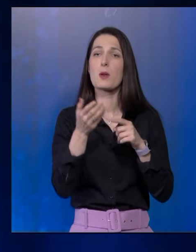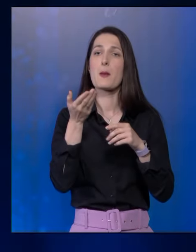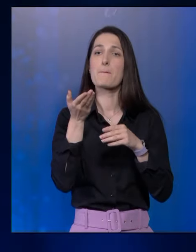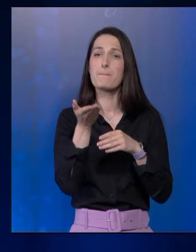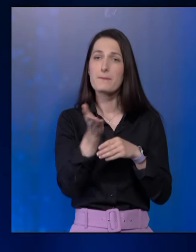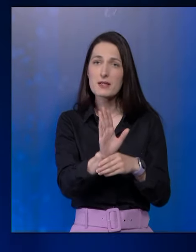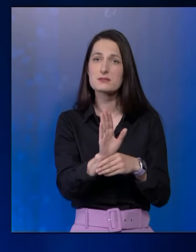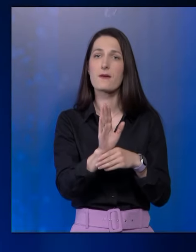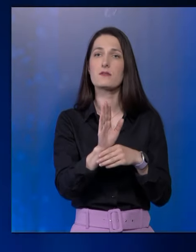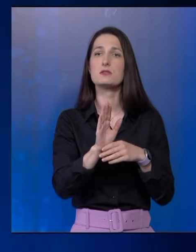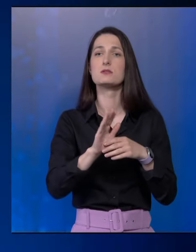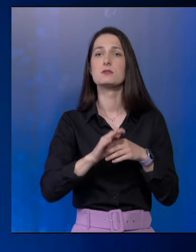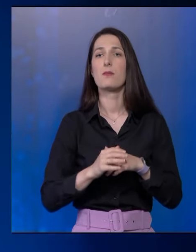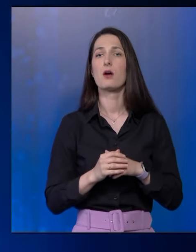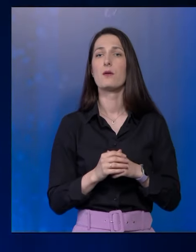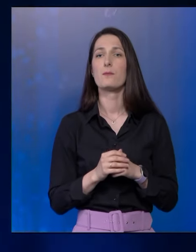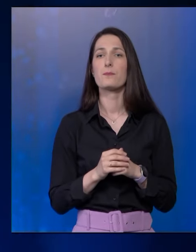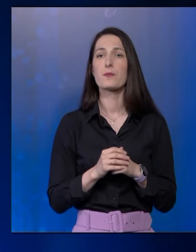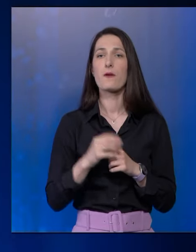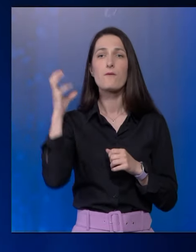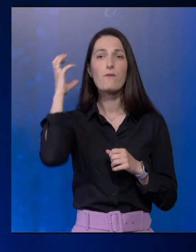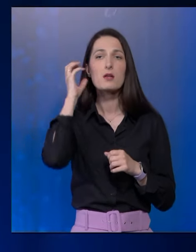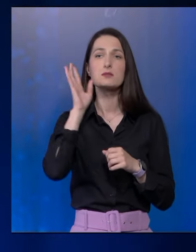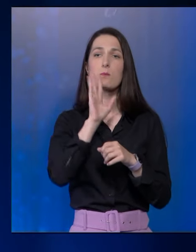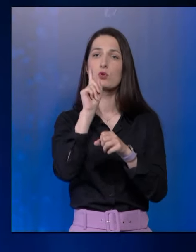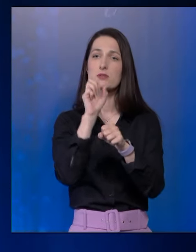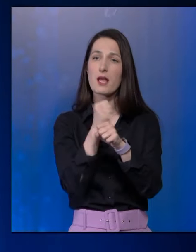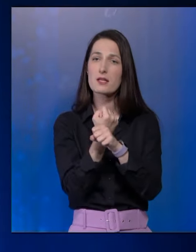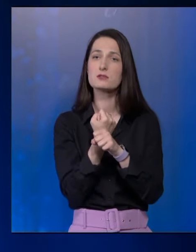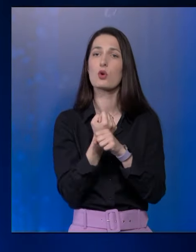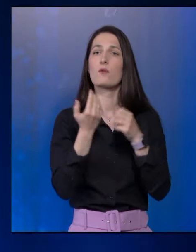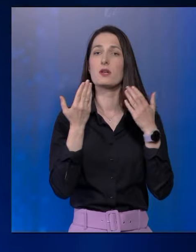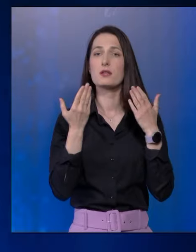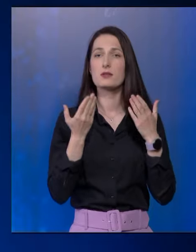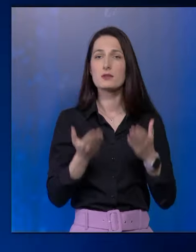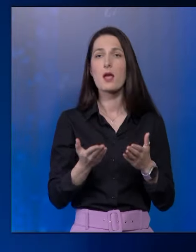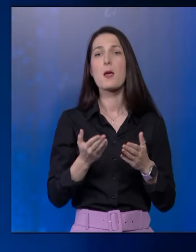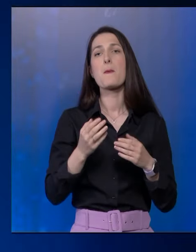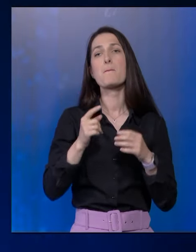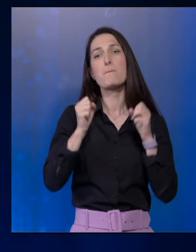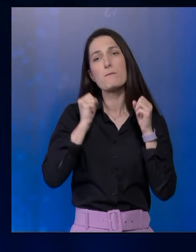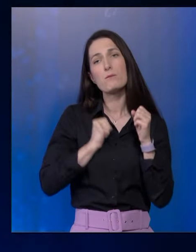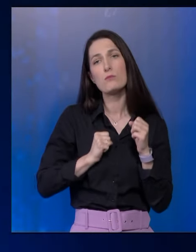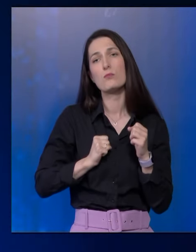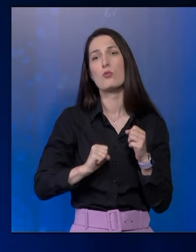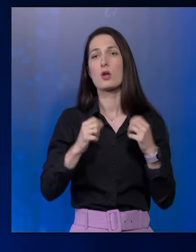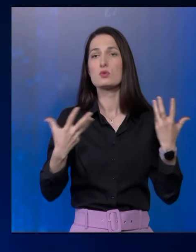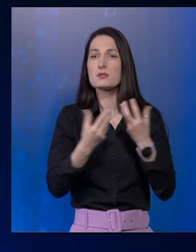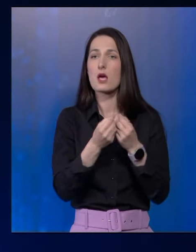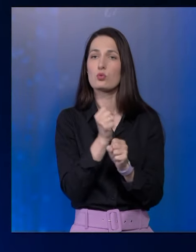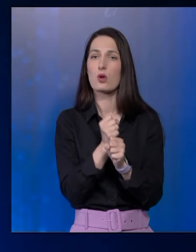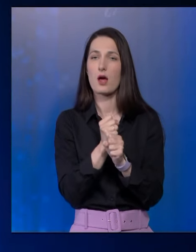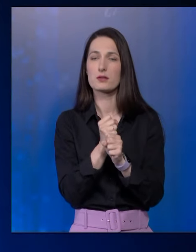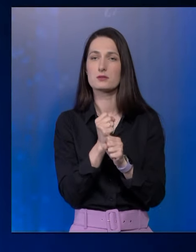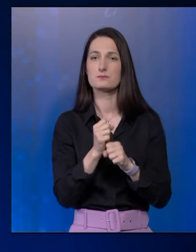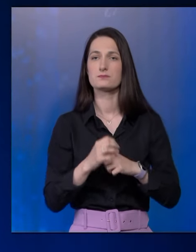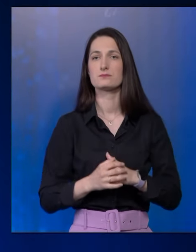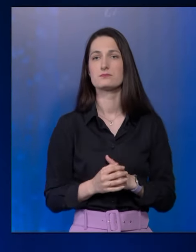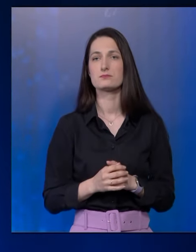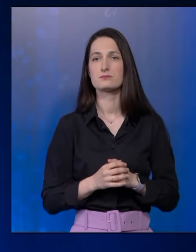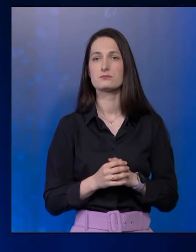Evropskom unijom. To su praktično i pravna i politička pitanja. Ovo što je poručeno